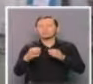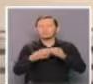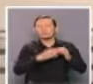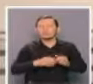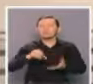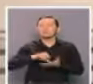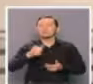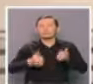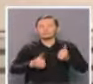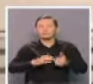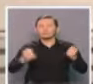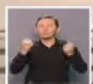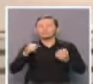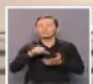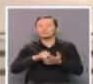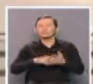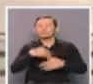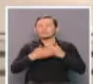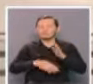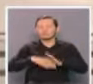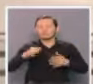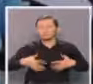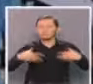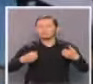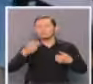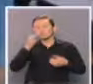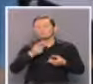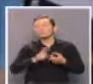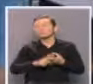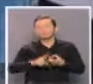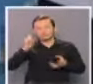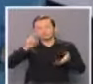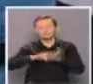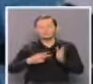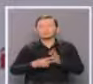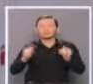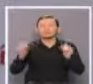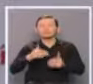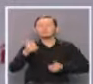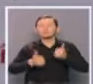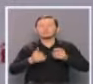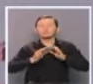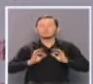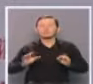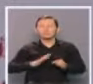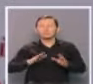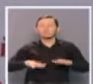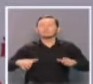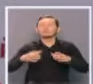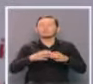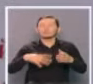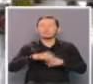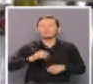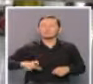сынады. Спорттық бұқаралығын арттыру және салауатты өмір салтын насихаттау мақсатында өткізілген тартысты бәсекеде командалар